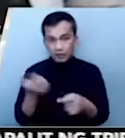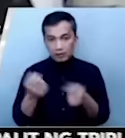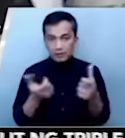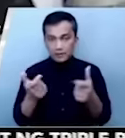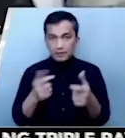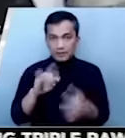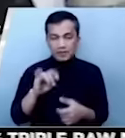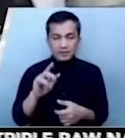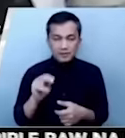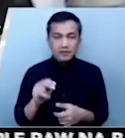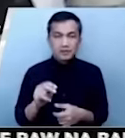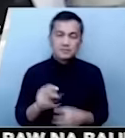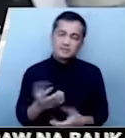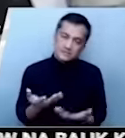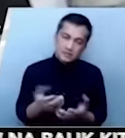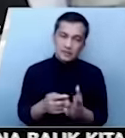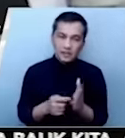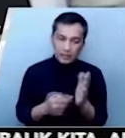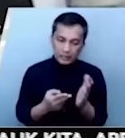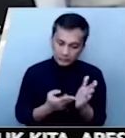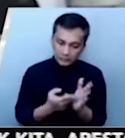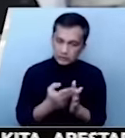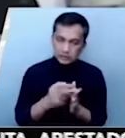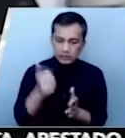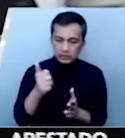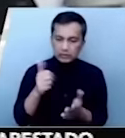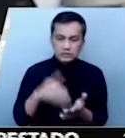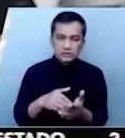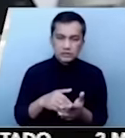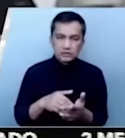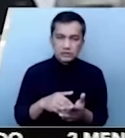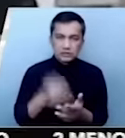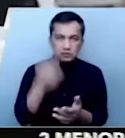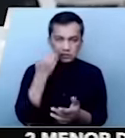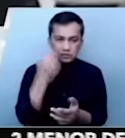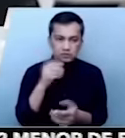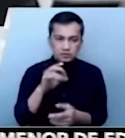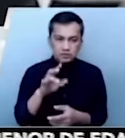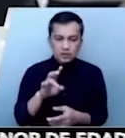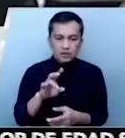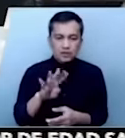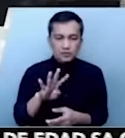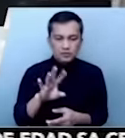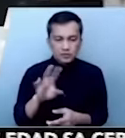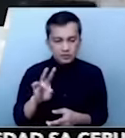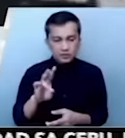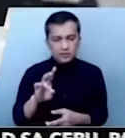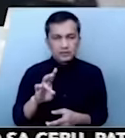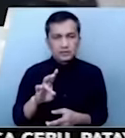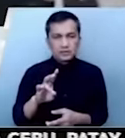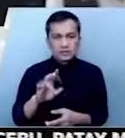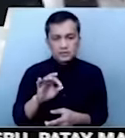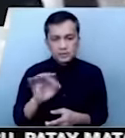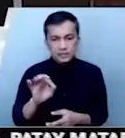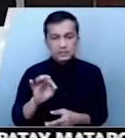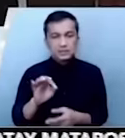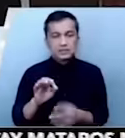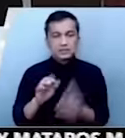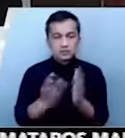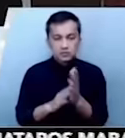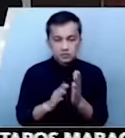Sa totoo lang, yung 10,000 na hindi sapat para dun sa 47,900 na teachers, schools, na kung saan, yun naman dapat